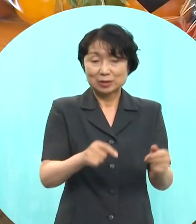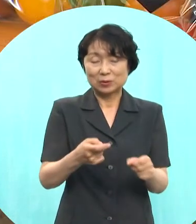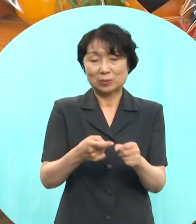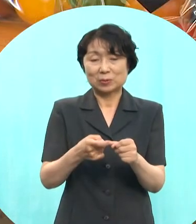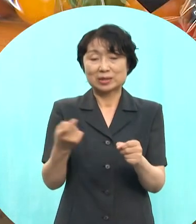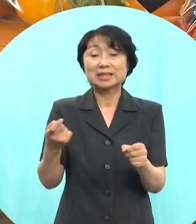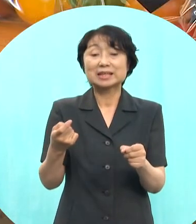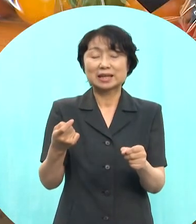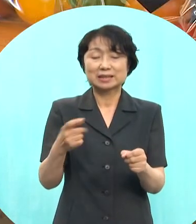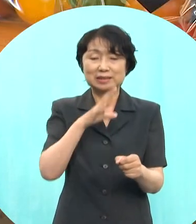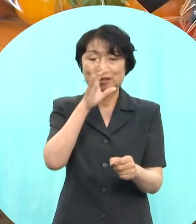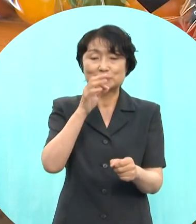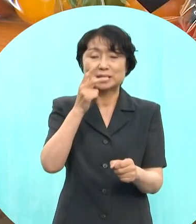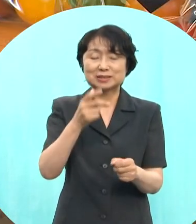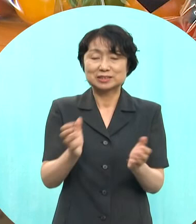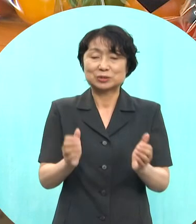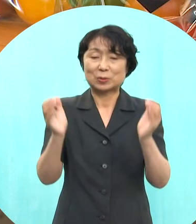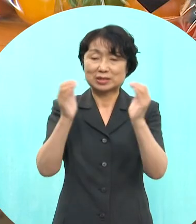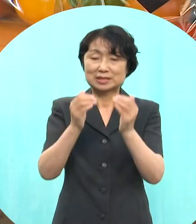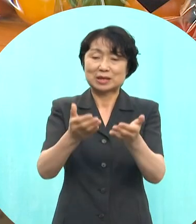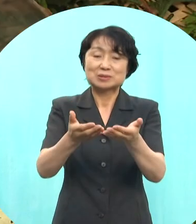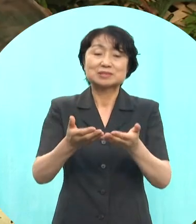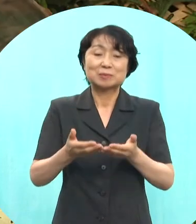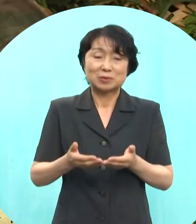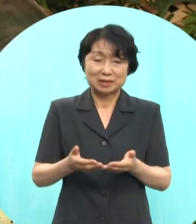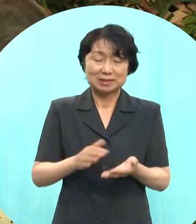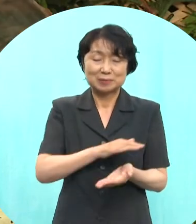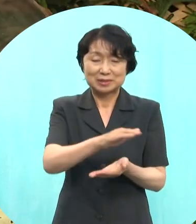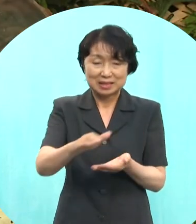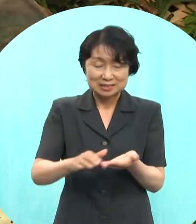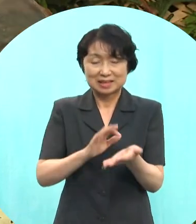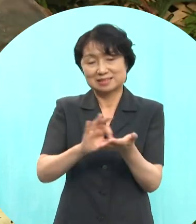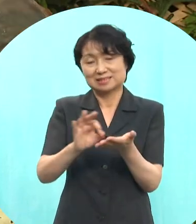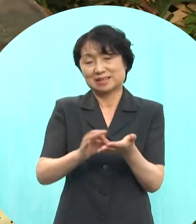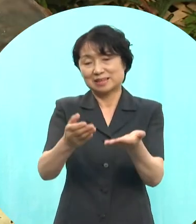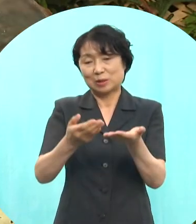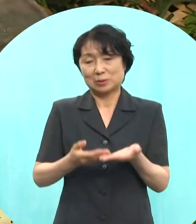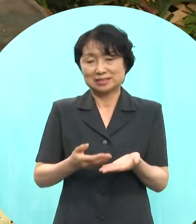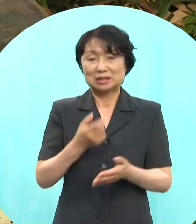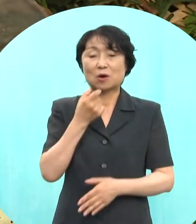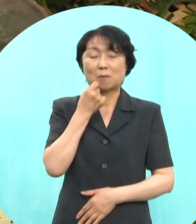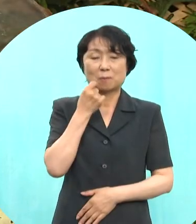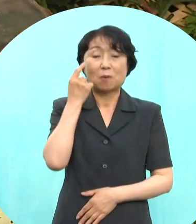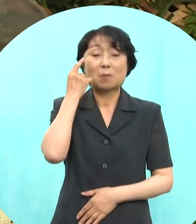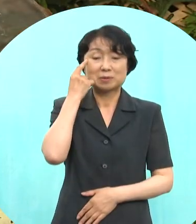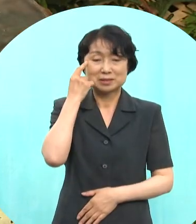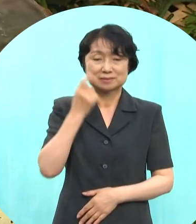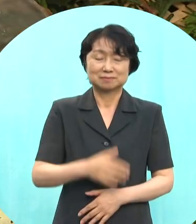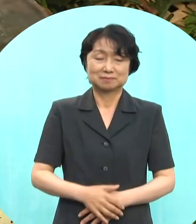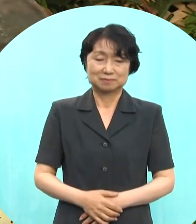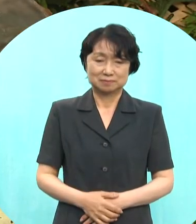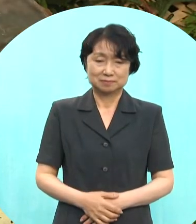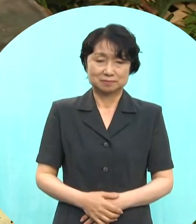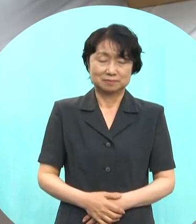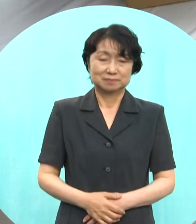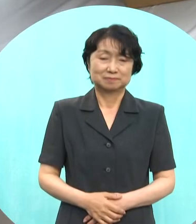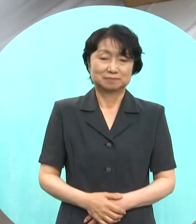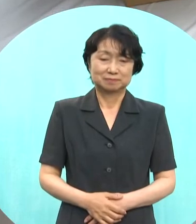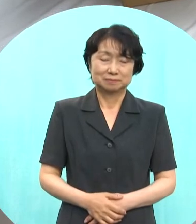っかけに地元の野菜を知ってもらって皆さんに買ってもらえたらなとは思います。